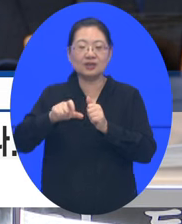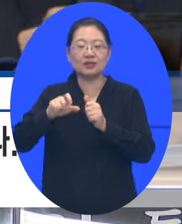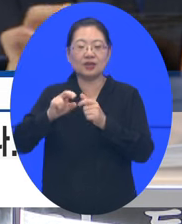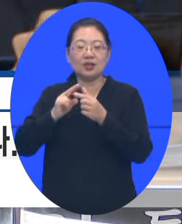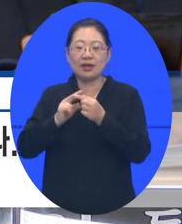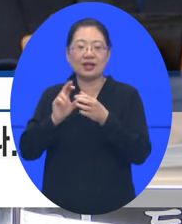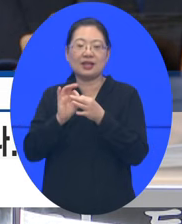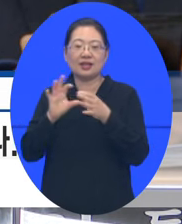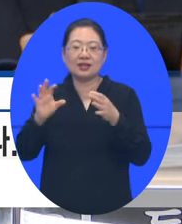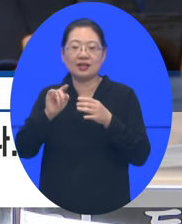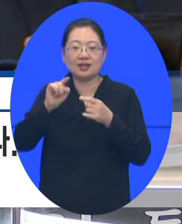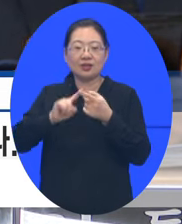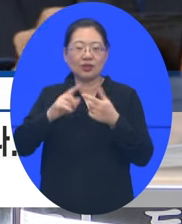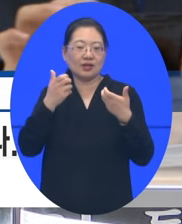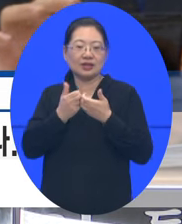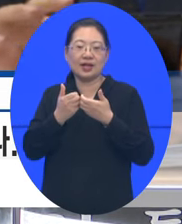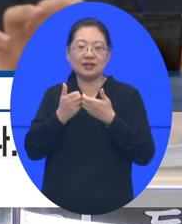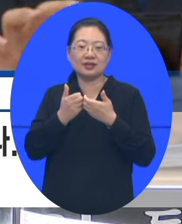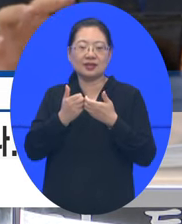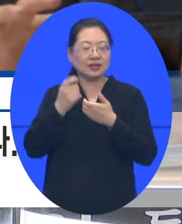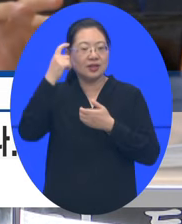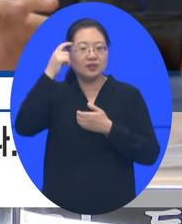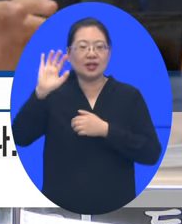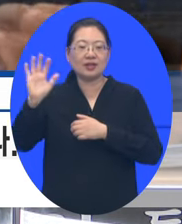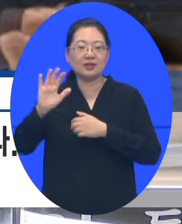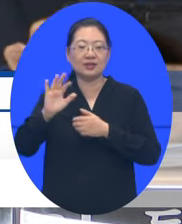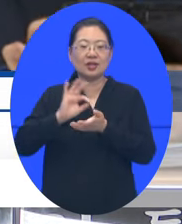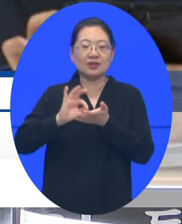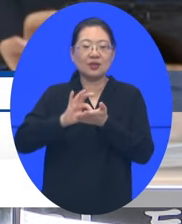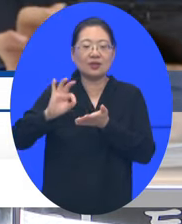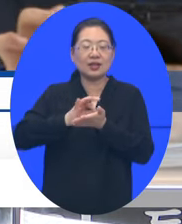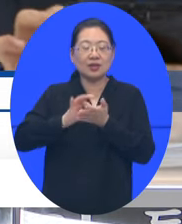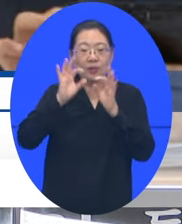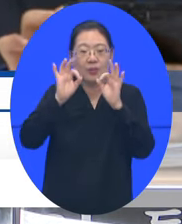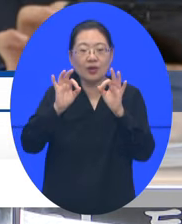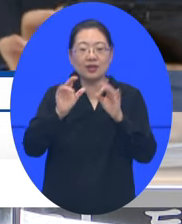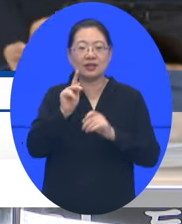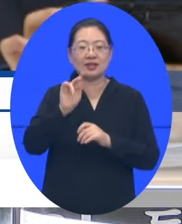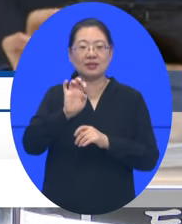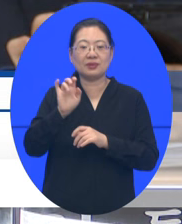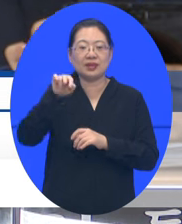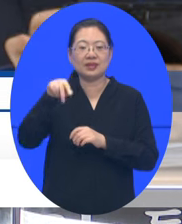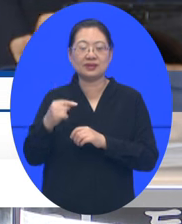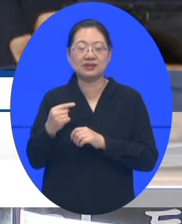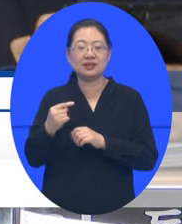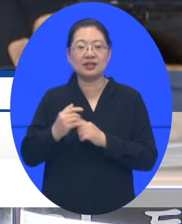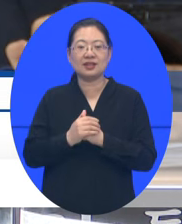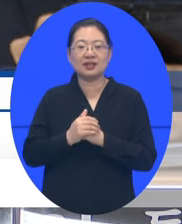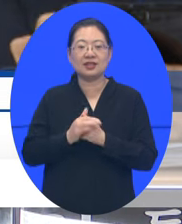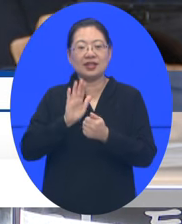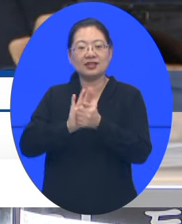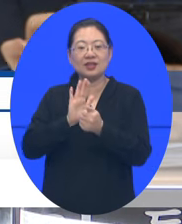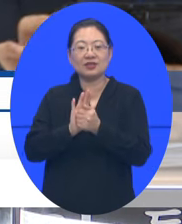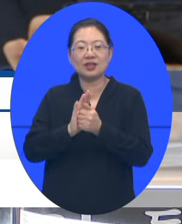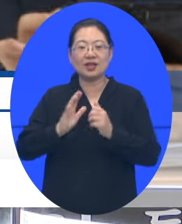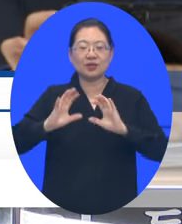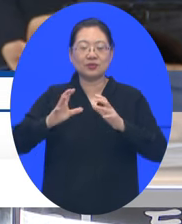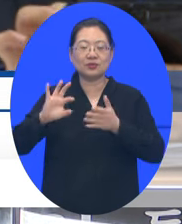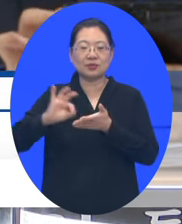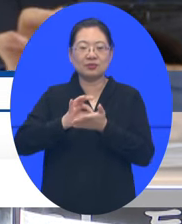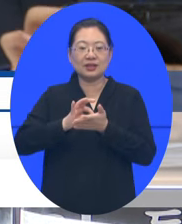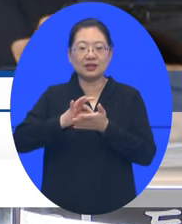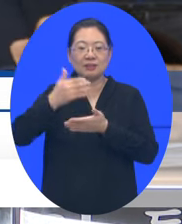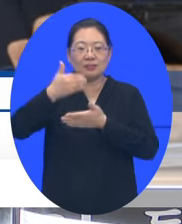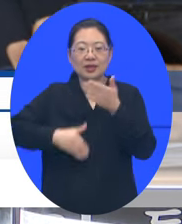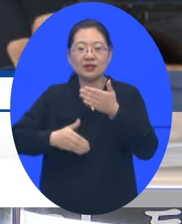그리고 그것과 이렇게 뭐 대립되는 개념도 아니고요. 소요 예산은 그 K패스에서